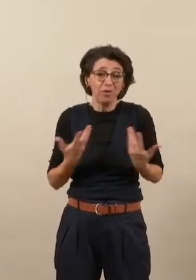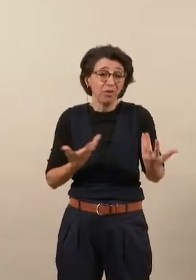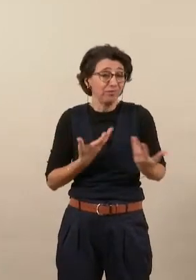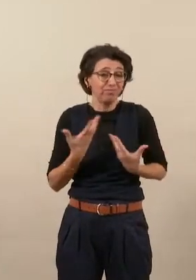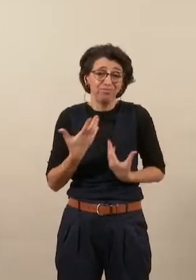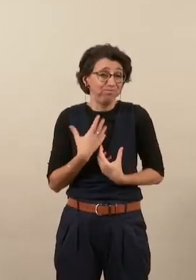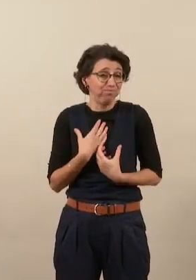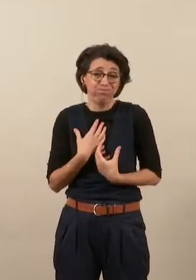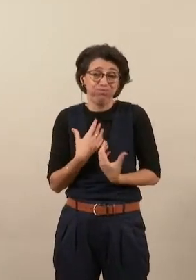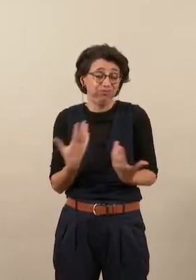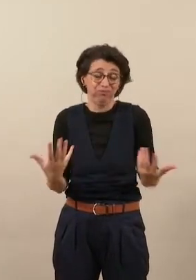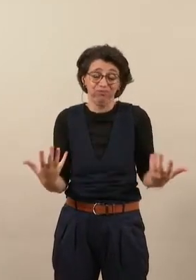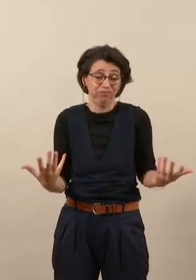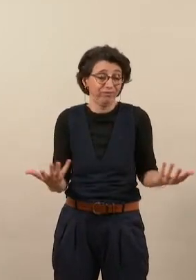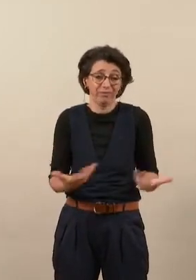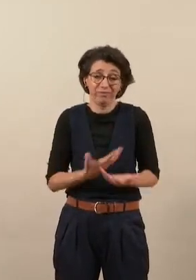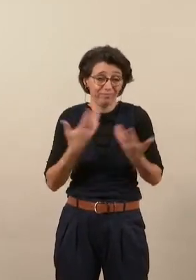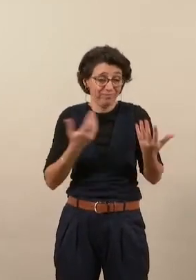affligeant, vraiment.